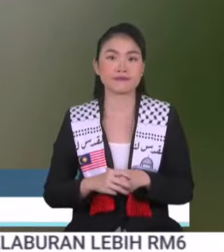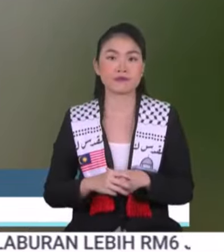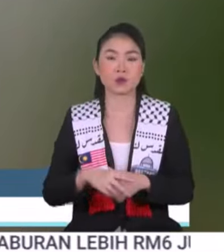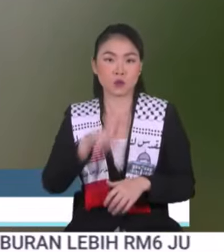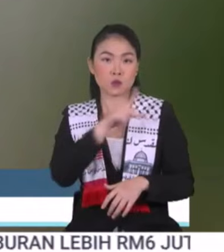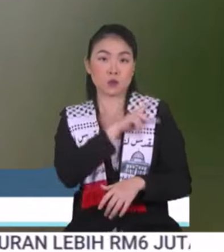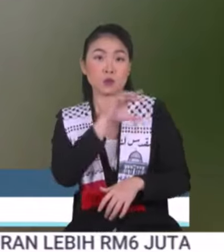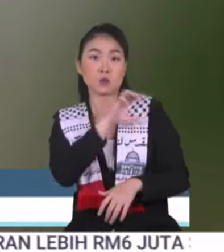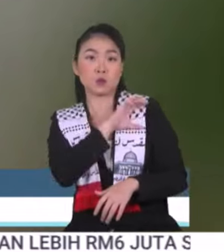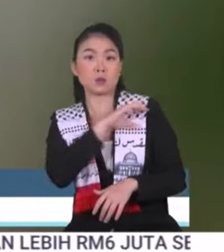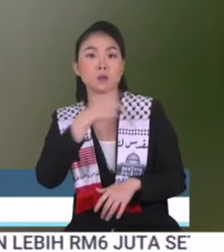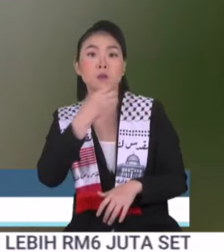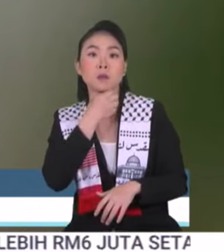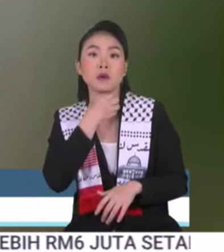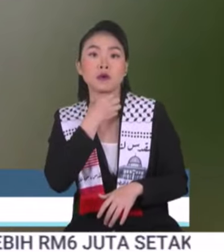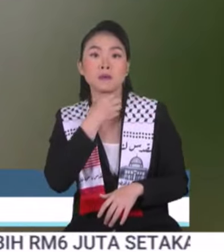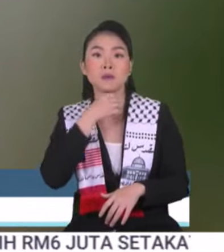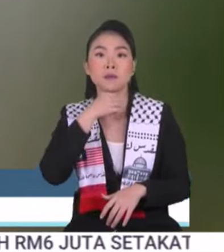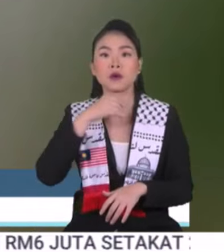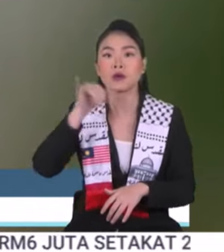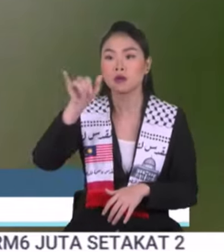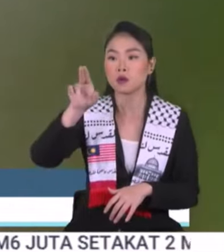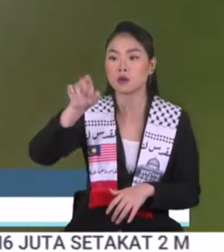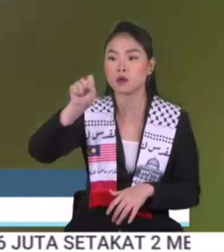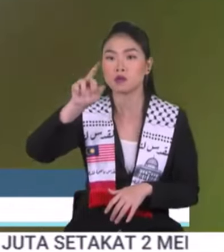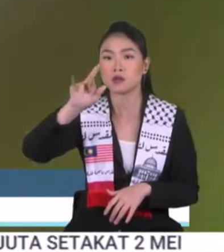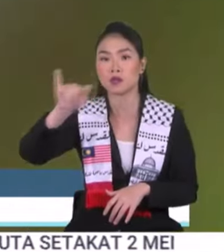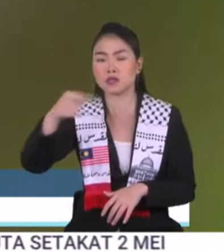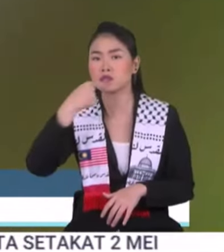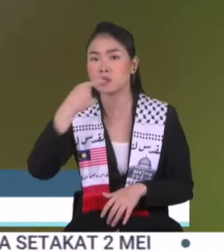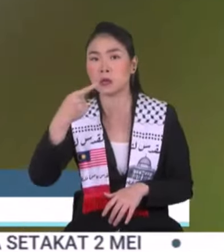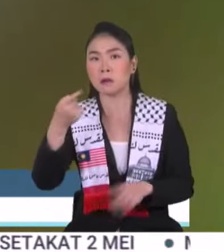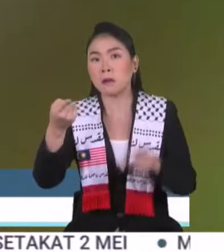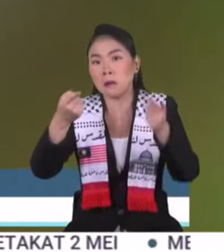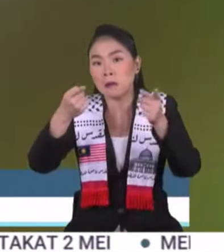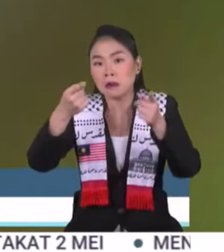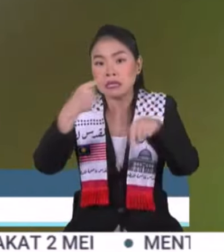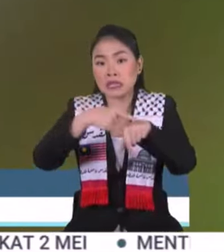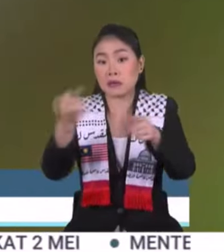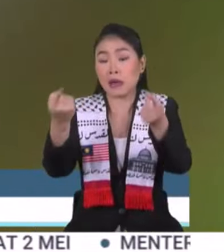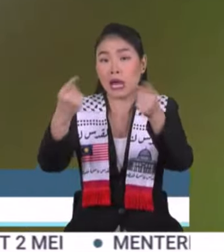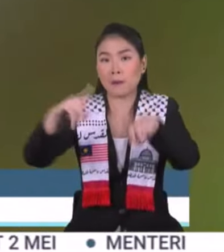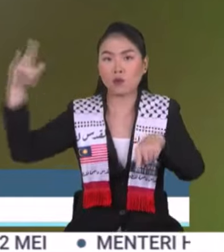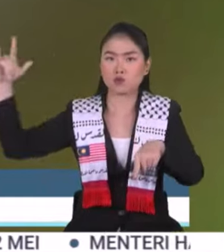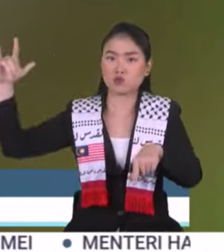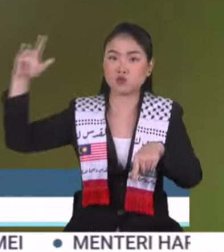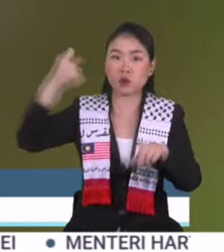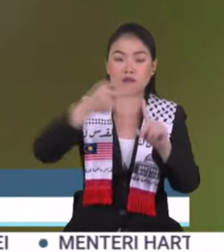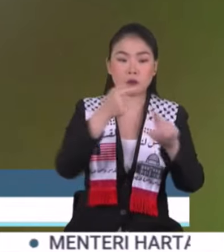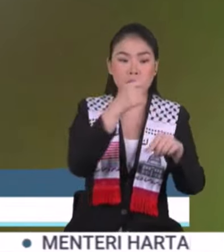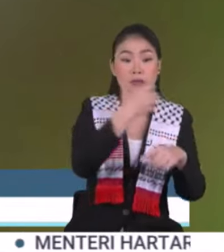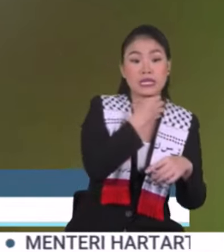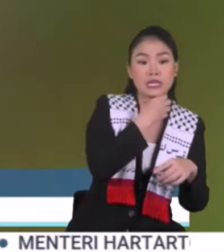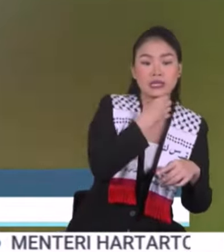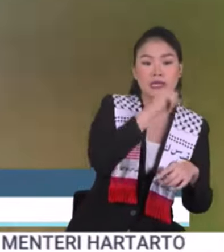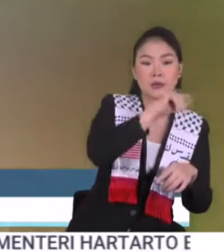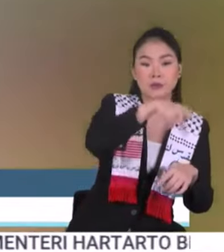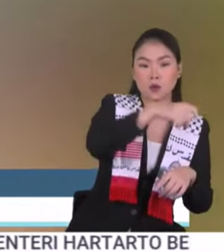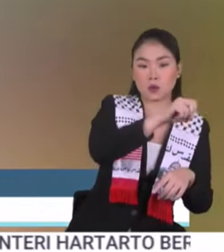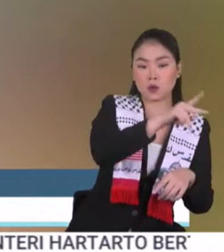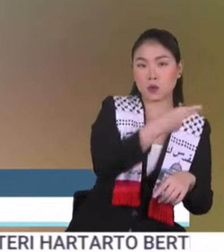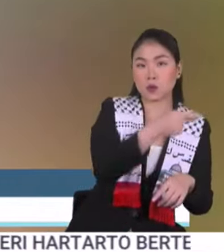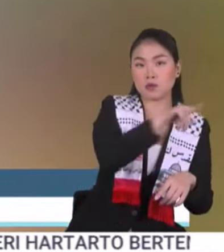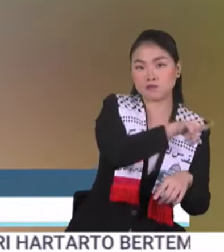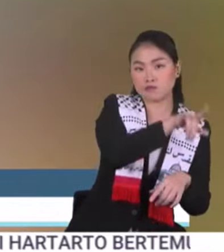Menurut Ketua Polis Perak Datuk Seri Muhammad Yusri Hassan Basri, ketika kejadian, pesawat bergerak dari Ipoh ke Tanjung Karang, Selangor